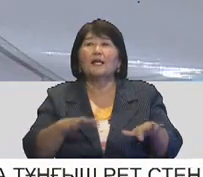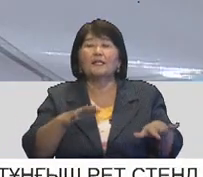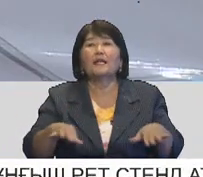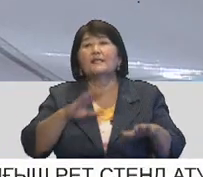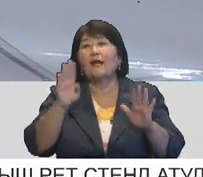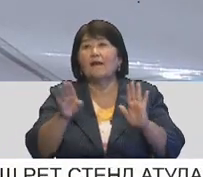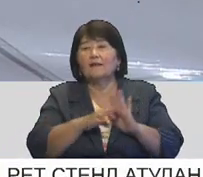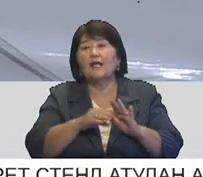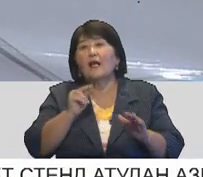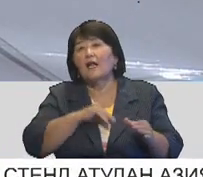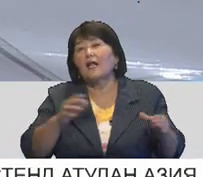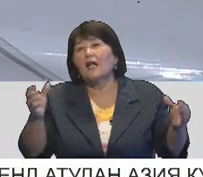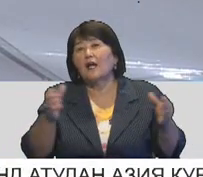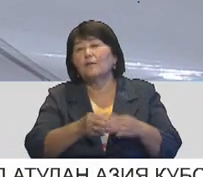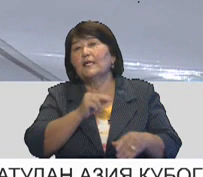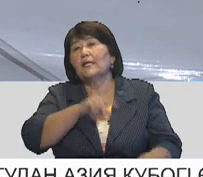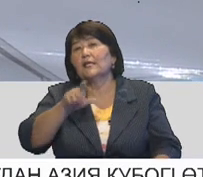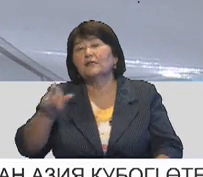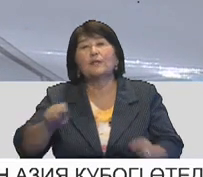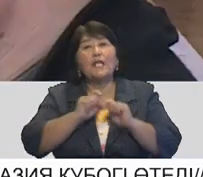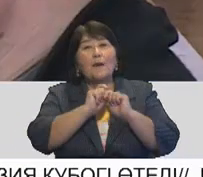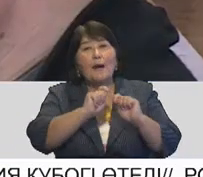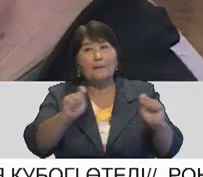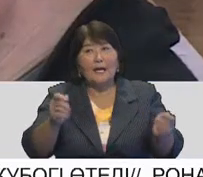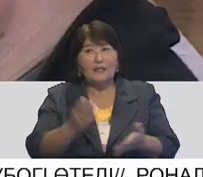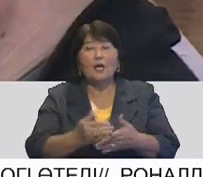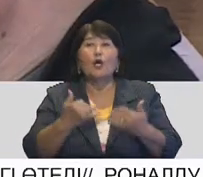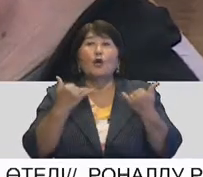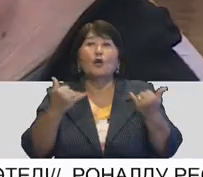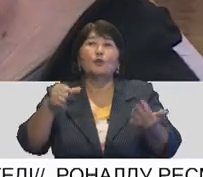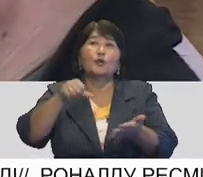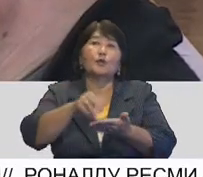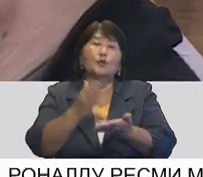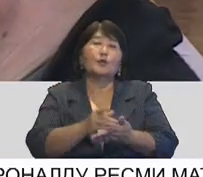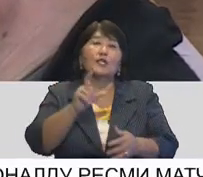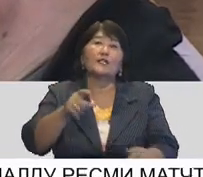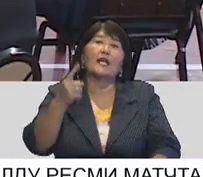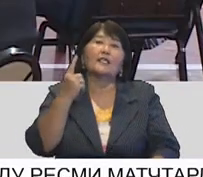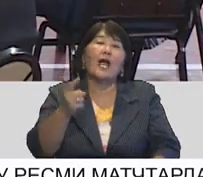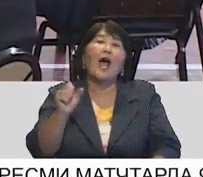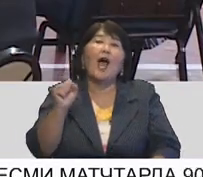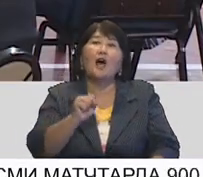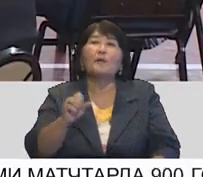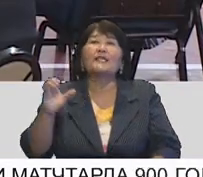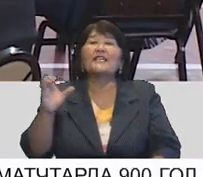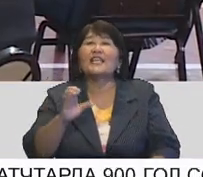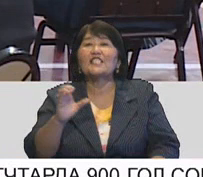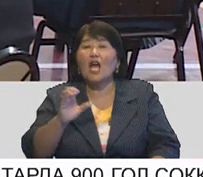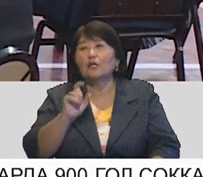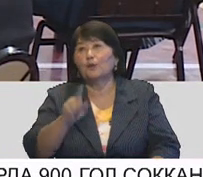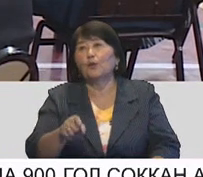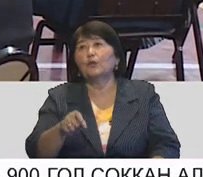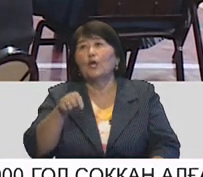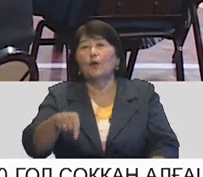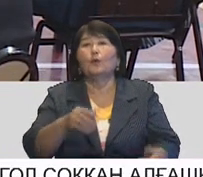аясында компанияның қызметкерлері марапат алды. Құрмет төрінен көрінген жандардың бірі Амантай Сержанов. Ол осы